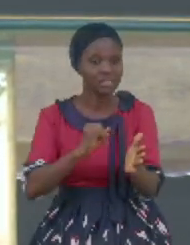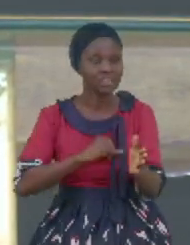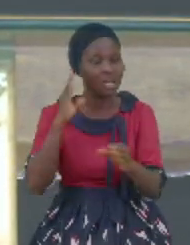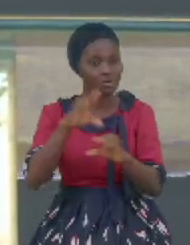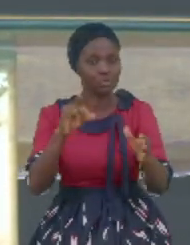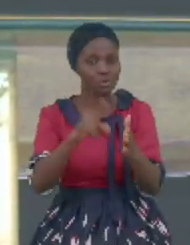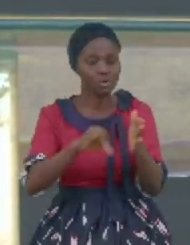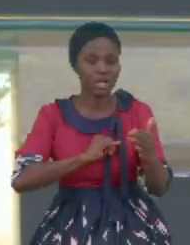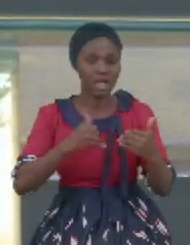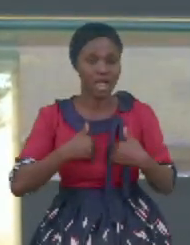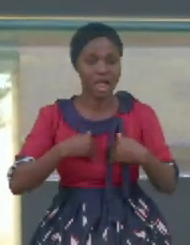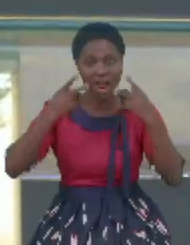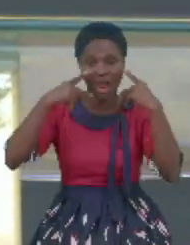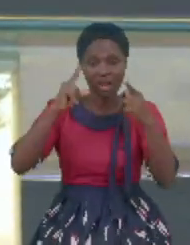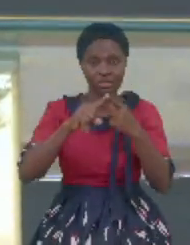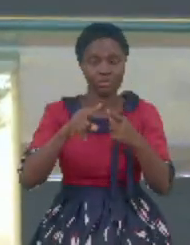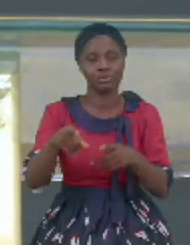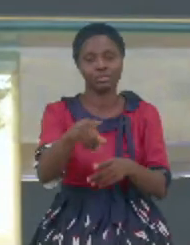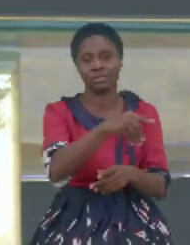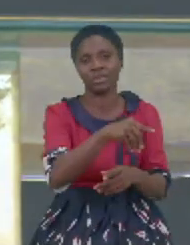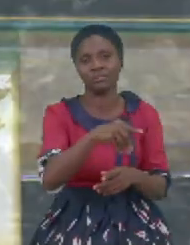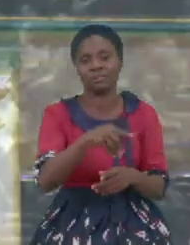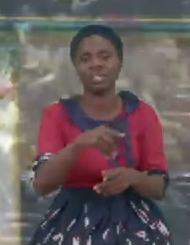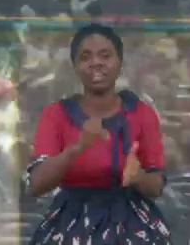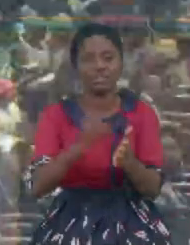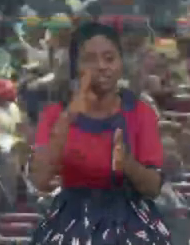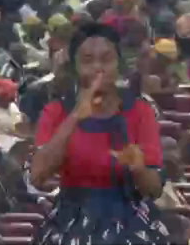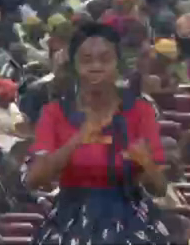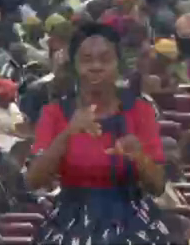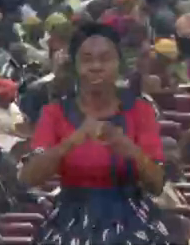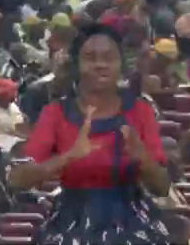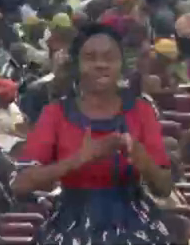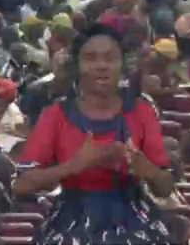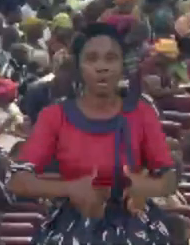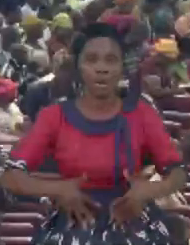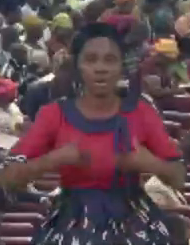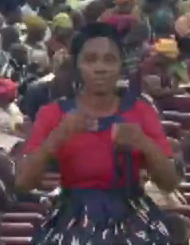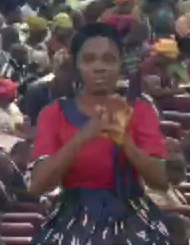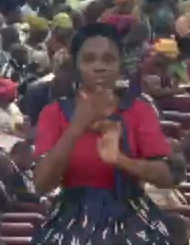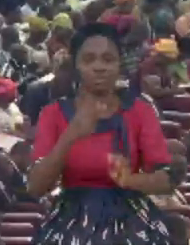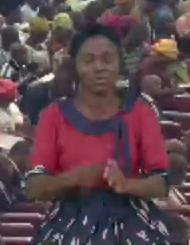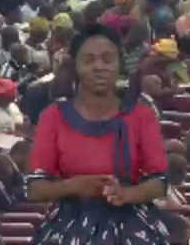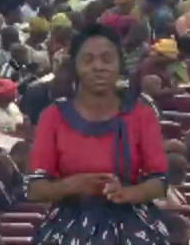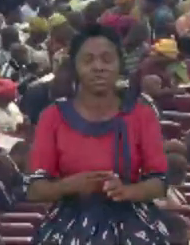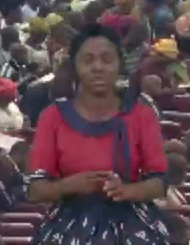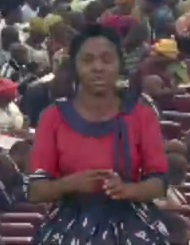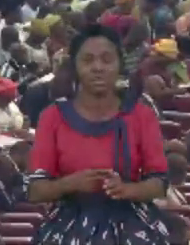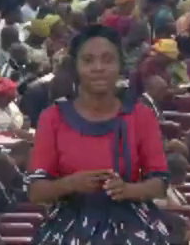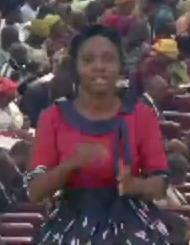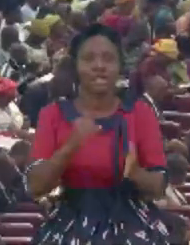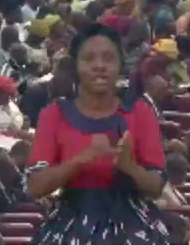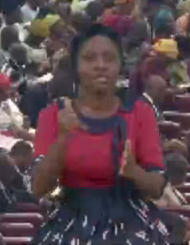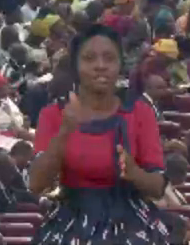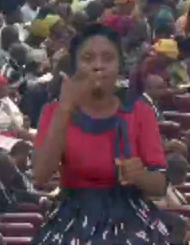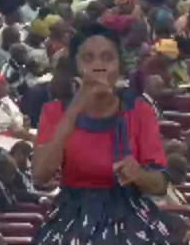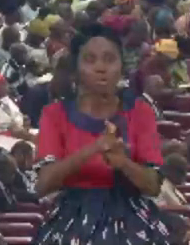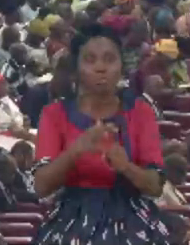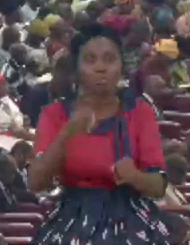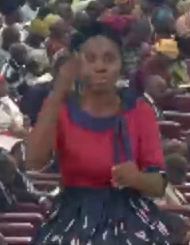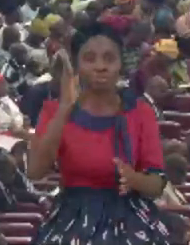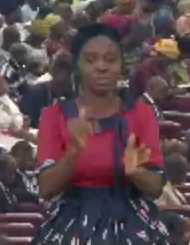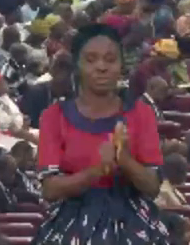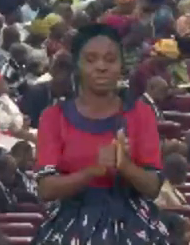En ces jours et en ce temps-là, je ferai éclore ce que j'ai prononcé sur eux. Ce sera fait dans notre vie au nom de Jésus. La promesse de Dieu ne